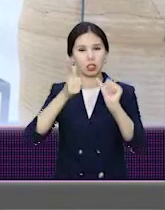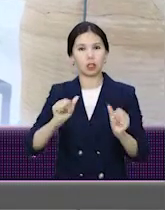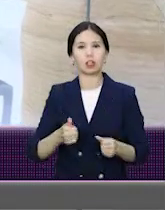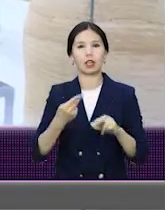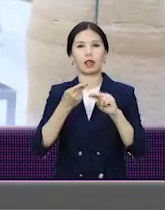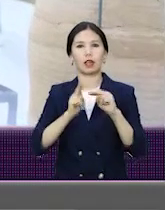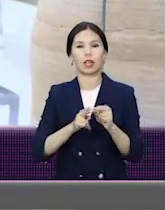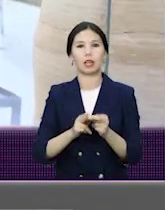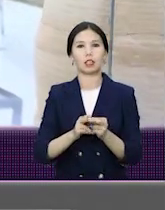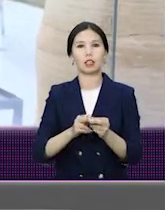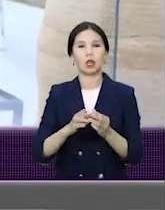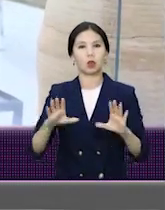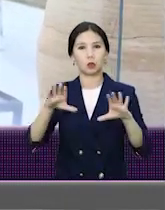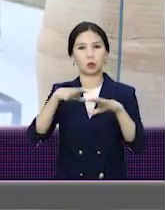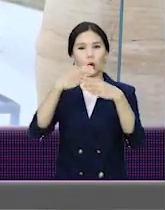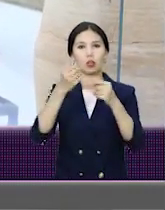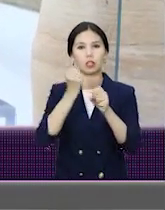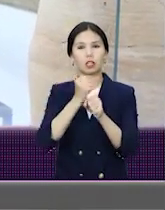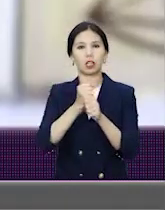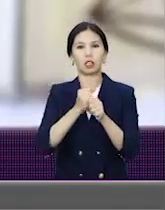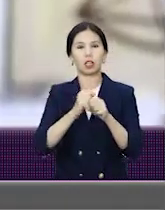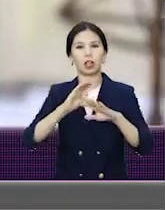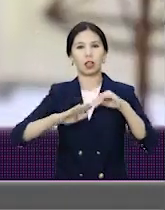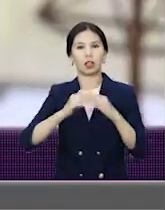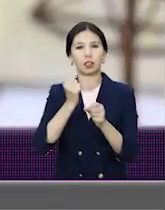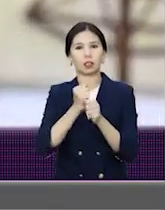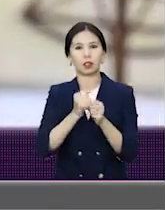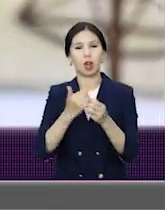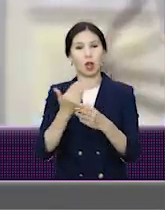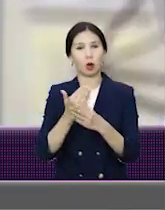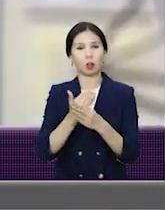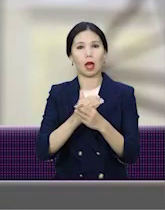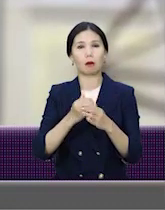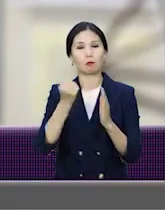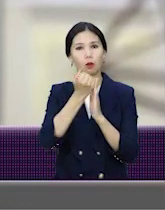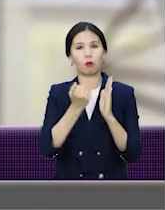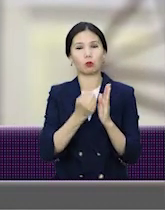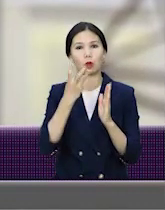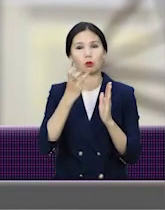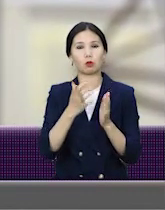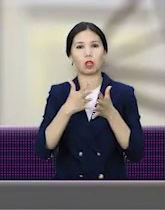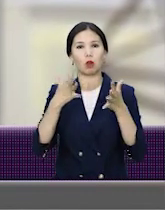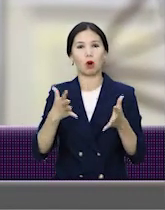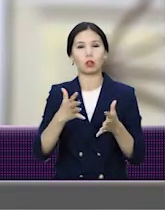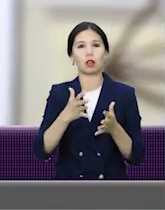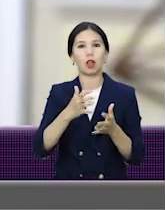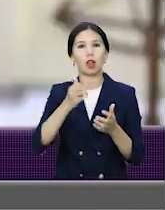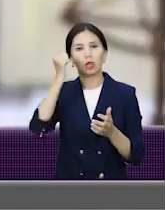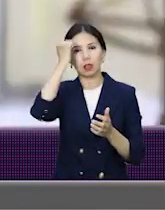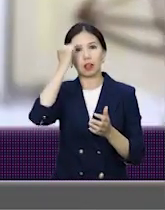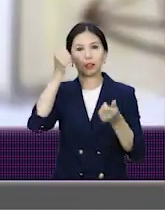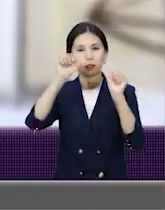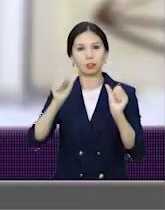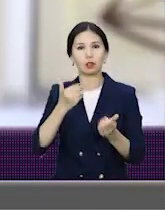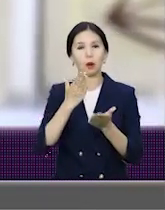ishlangan kulolchilik buyumlarini uchratish mumkin. Asosiy va yordamchi fondda bugungi kunda 300 dan ortiq eksponatlarimiz mavjud.